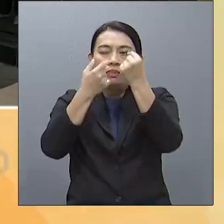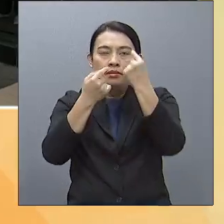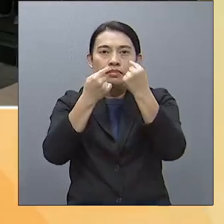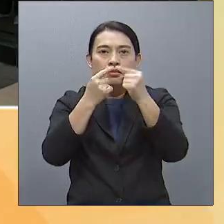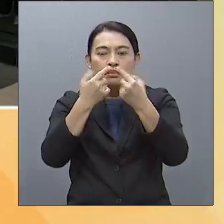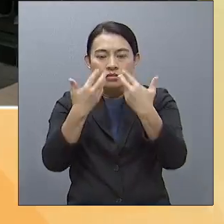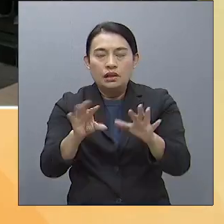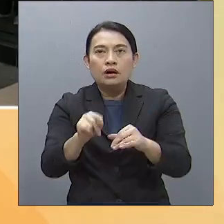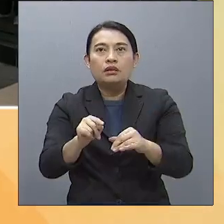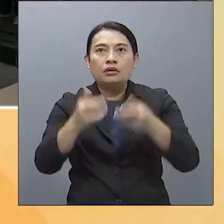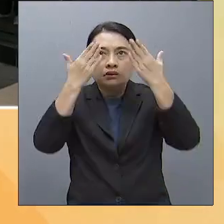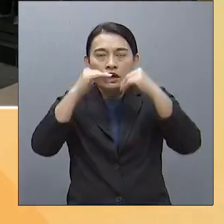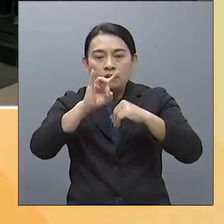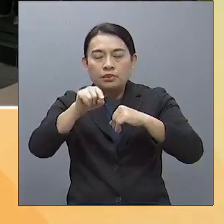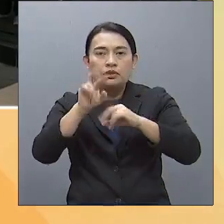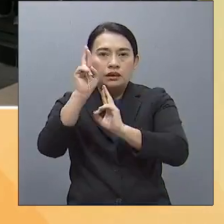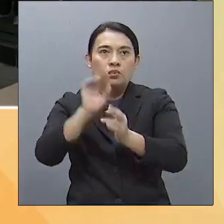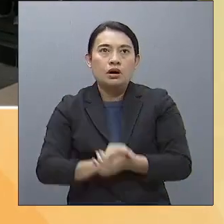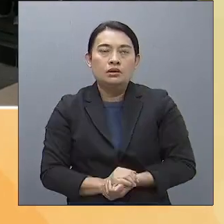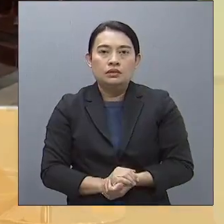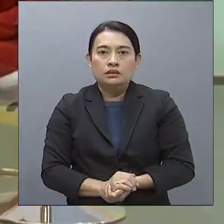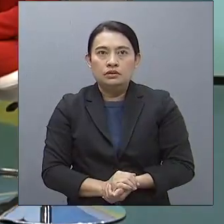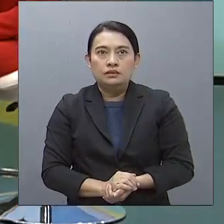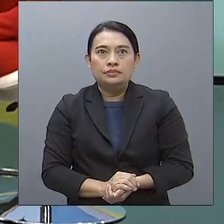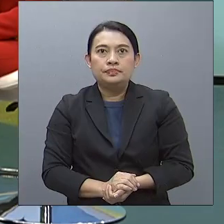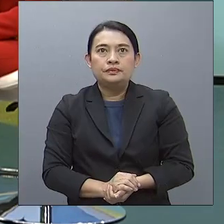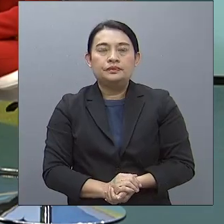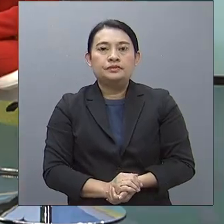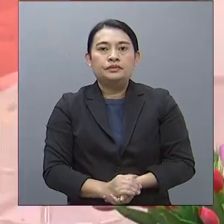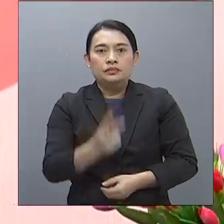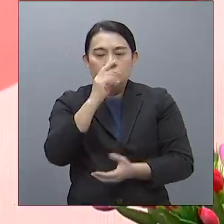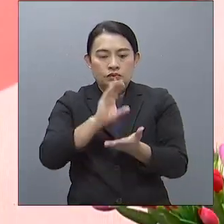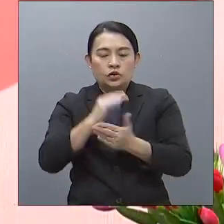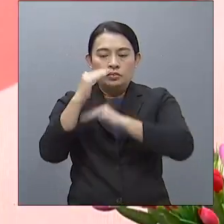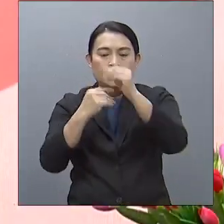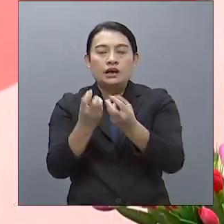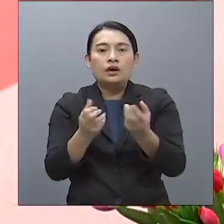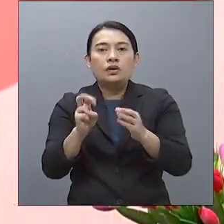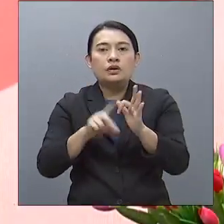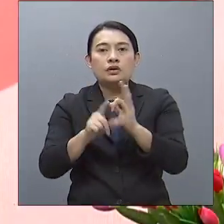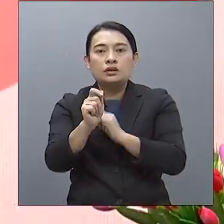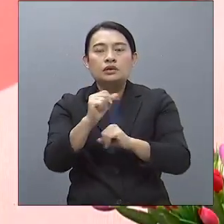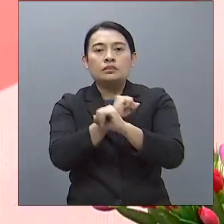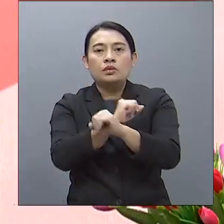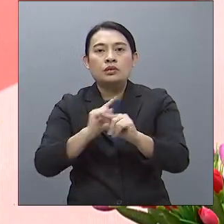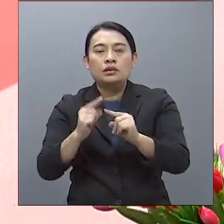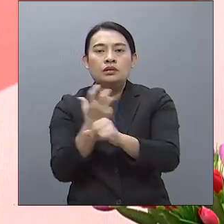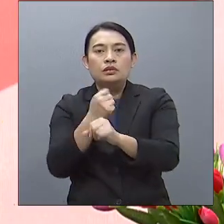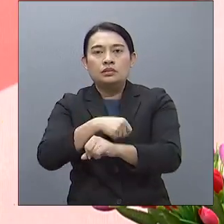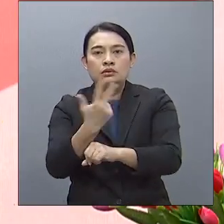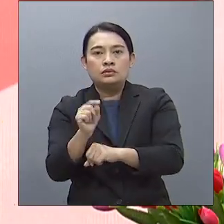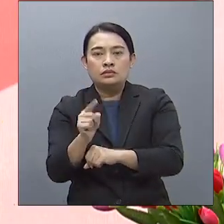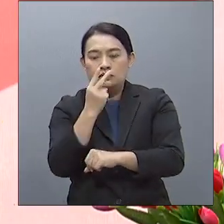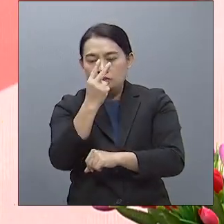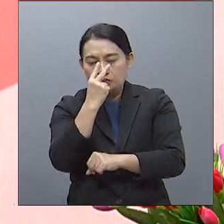เตือนกันนะครับไม่ใช่เรื่องเล่นๆนะครับดวงตานั้นสำคัญนะครับคุณผู้ชมครับกองทุนพัฒนาสื่อปลอดภัยและสร้างสรรค์นะครับแล้วก็ทางไทยพีบีเอสจะชวนคุณผู้ชม